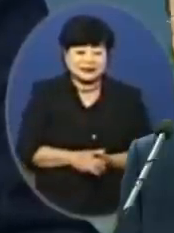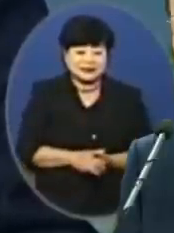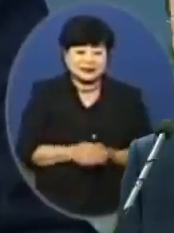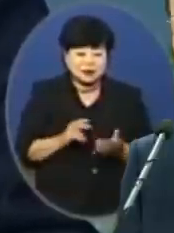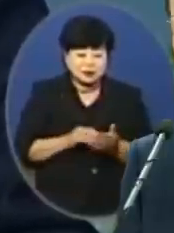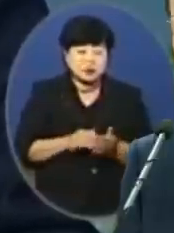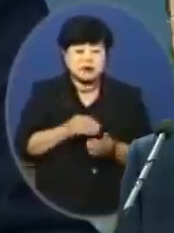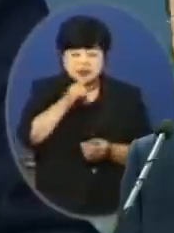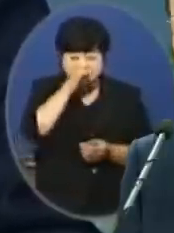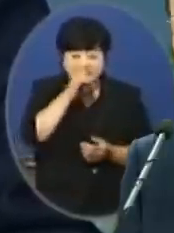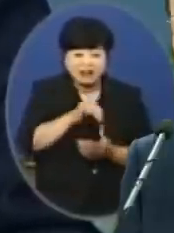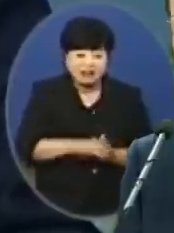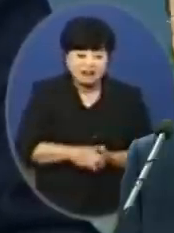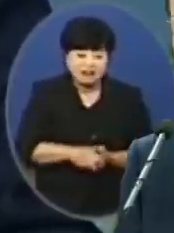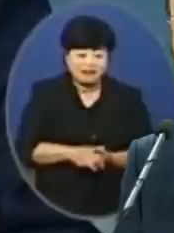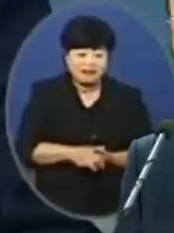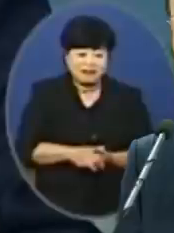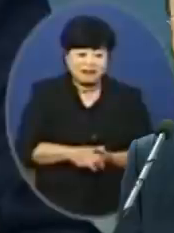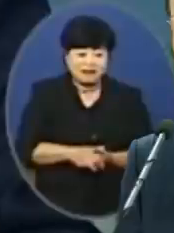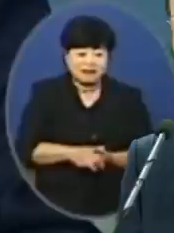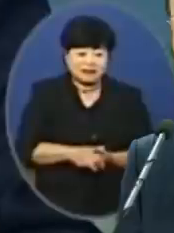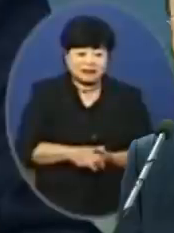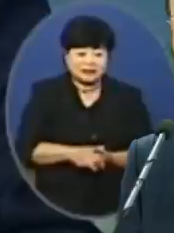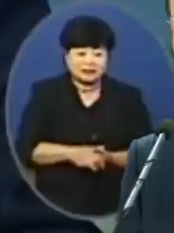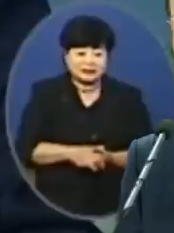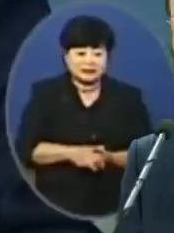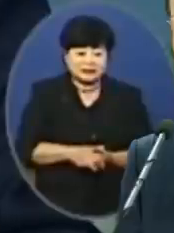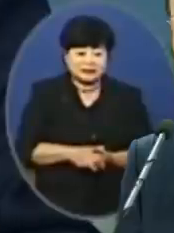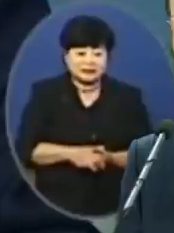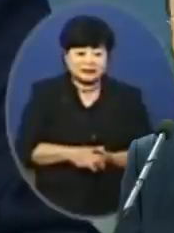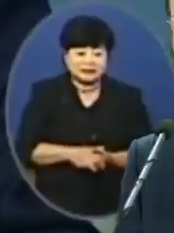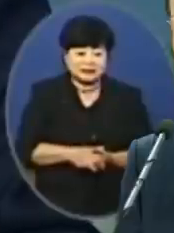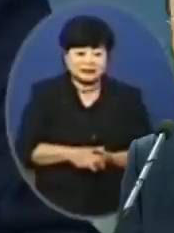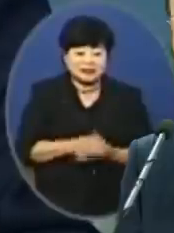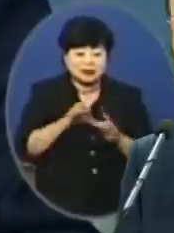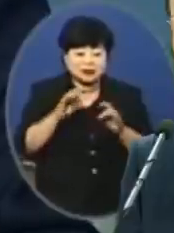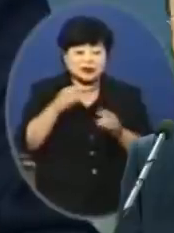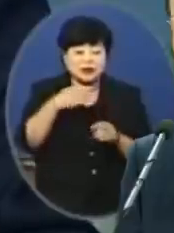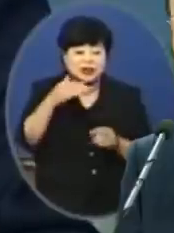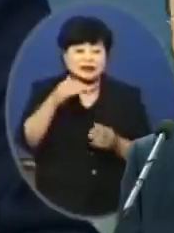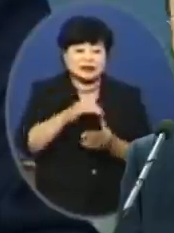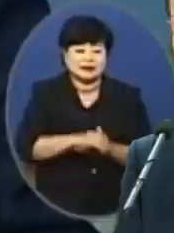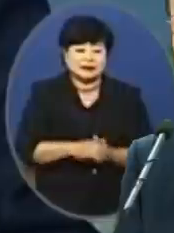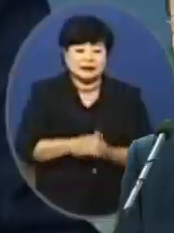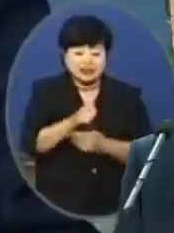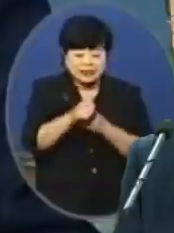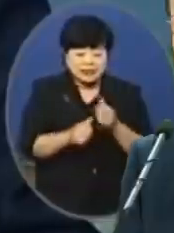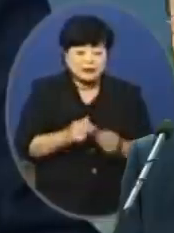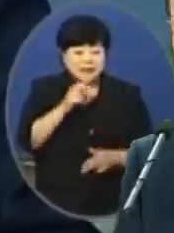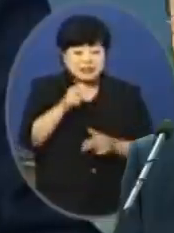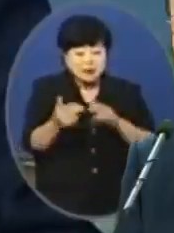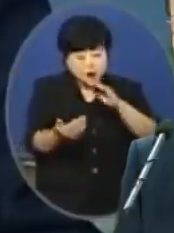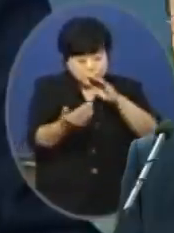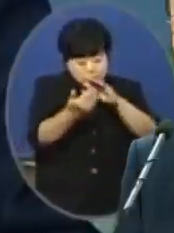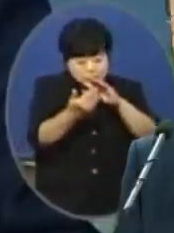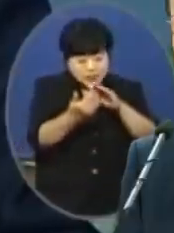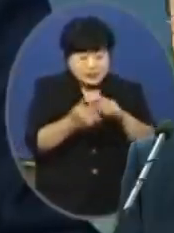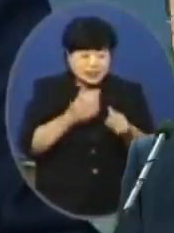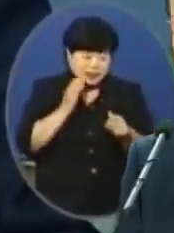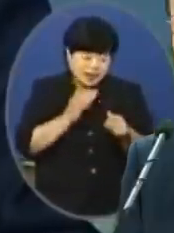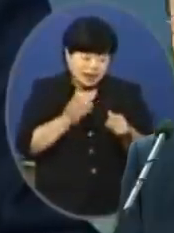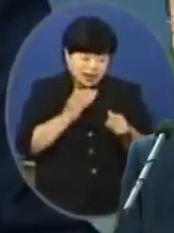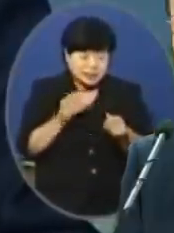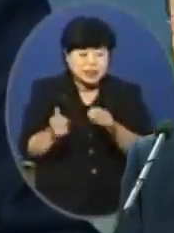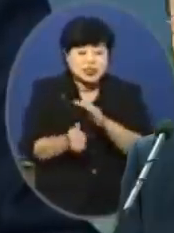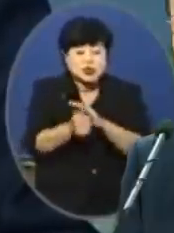비결이 있다. 왜 그들은 선교사로 나오면 선교사로 나와서 하나님 사업이 이루어지기를